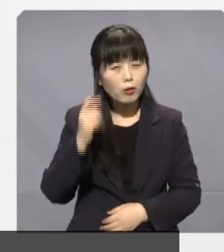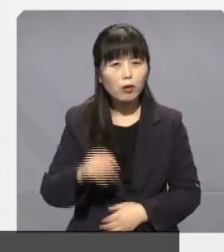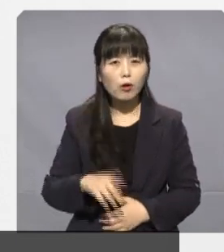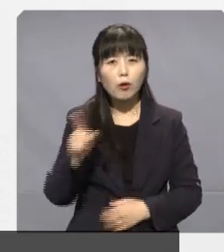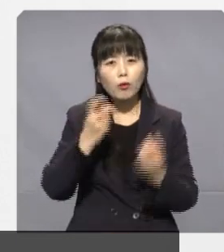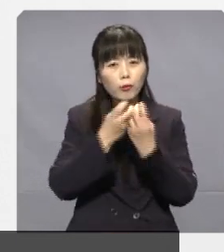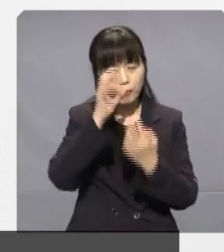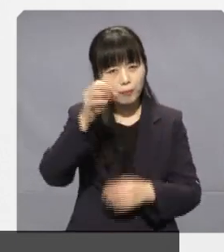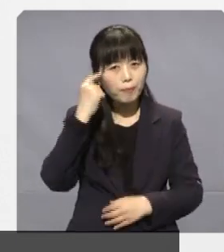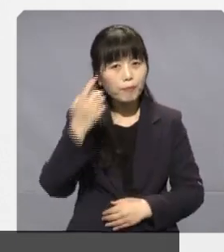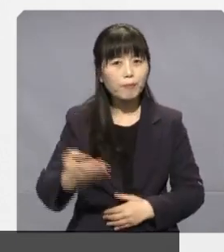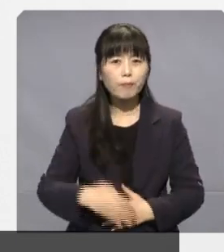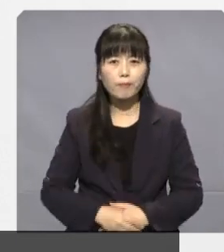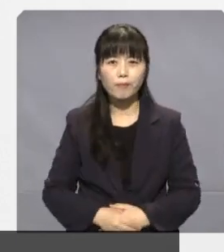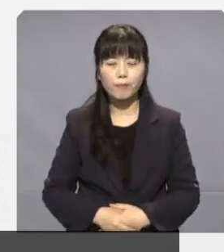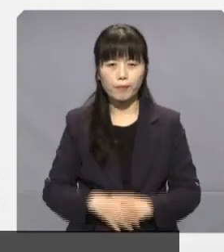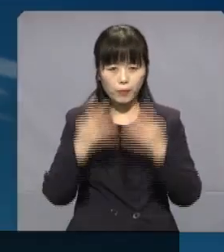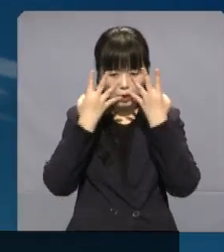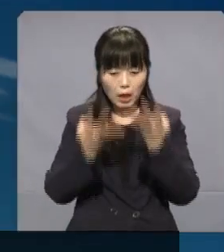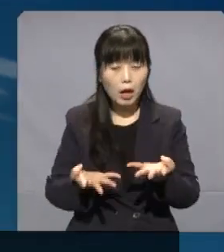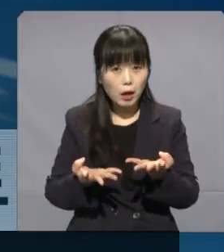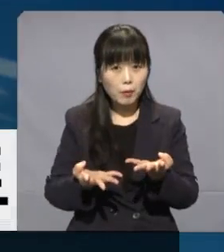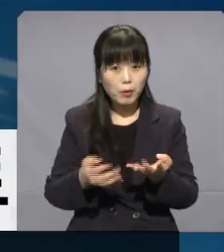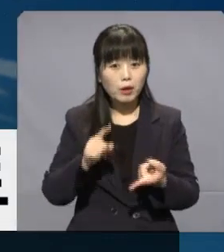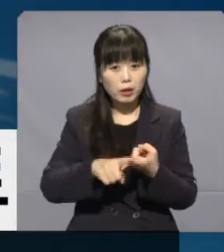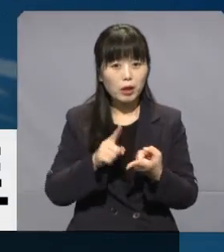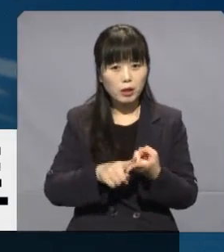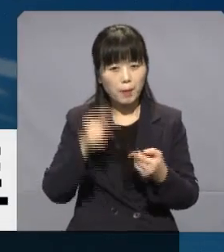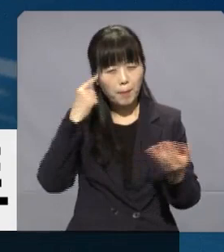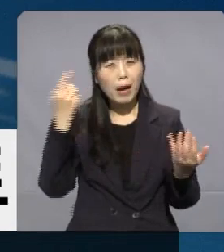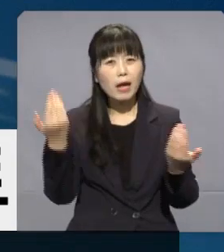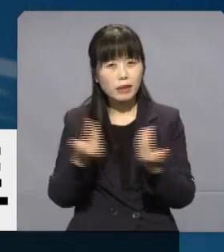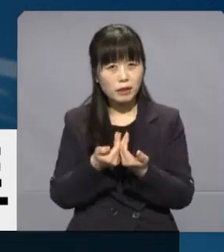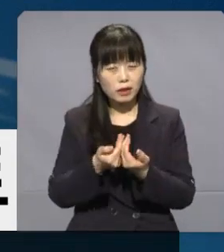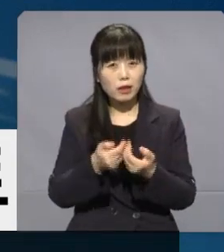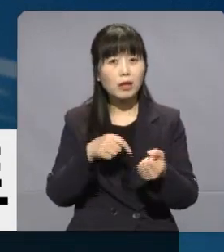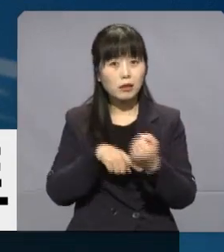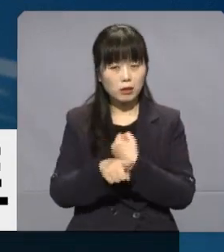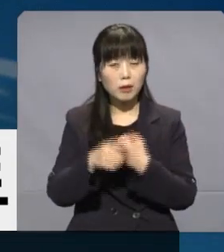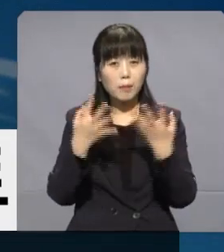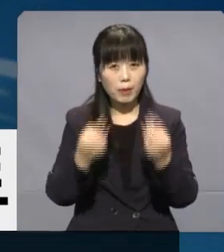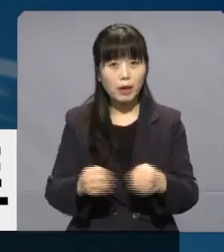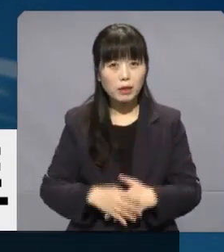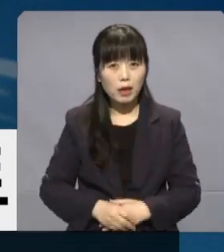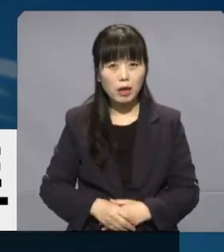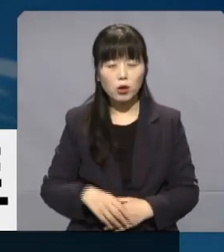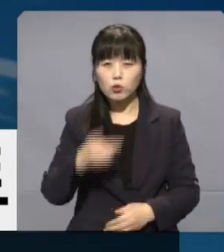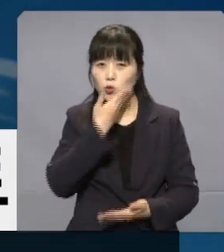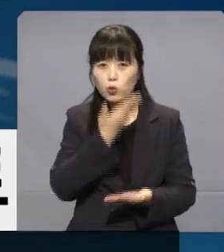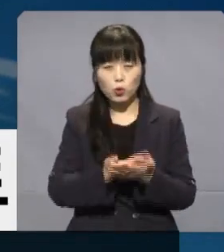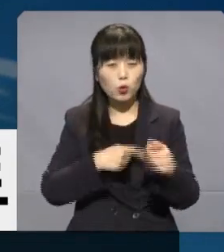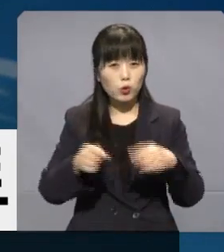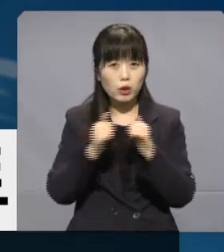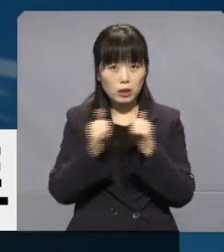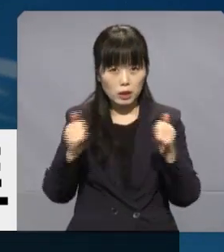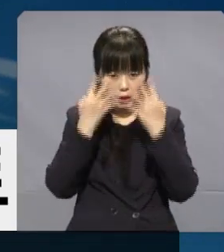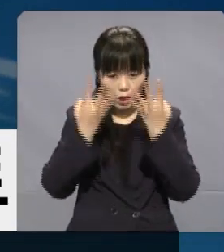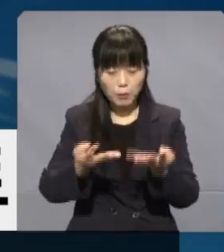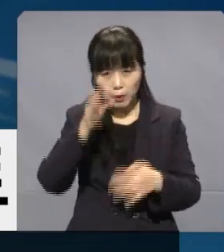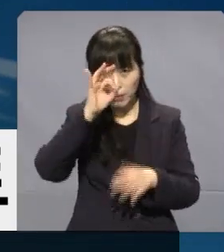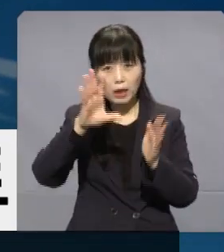보십니까? 뭐, 사면이, 역대 사면이 대부분 다 반대 여론이 좀 높았던 걸로 기억이 됩니다. 특히 주요 정치인에 대한 사면의